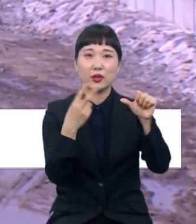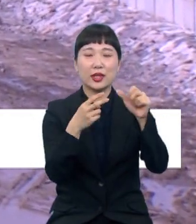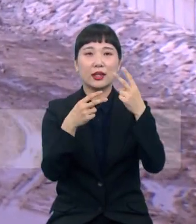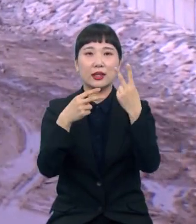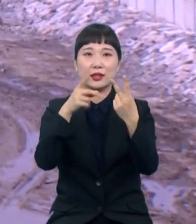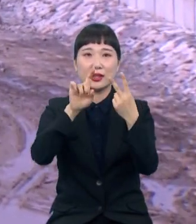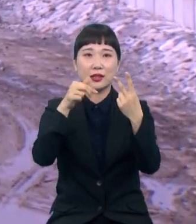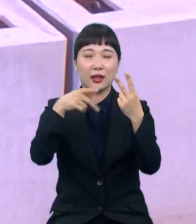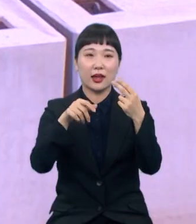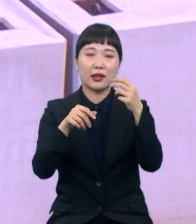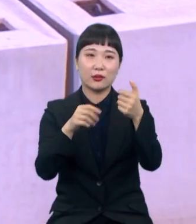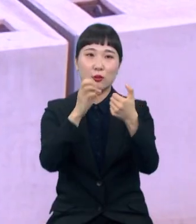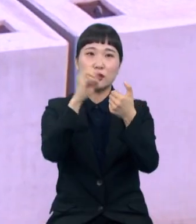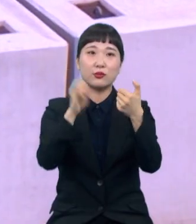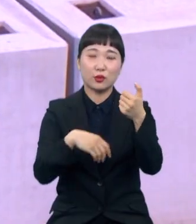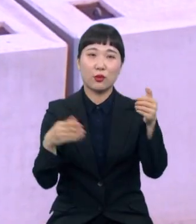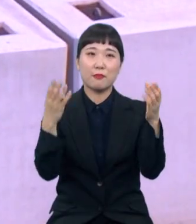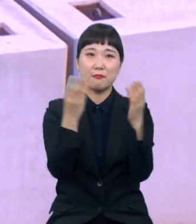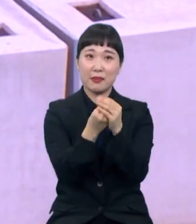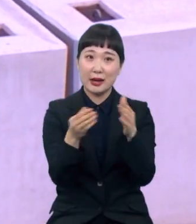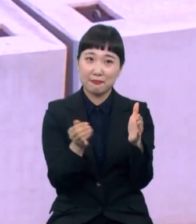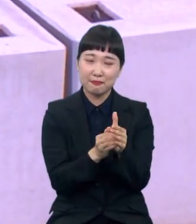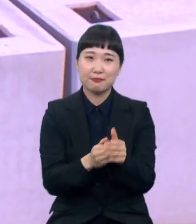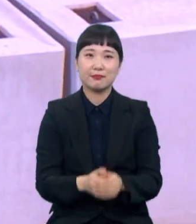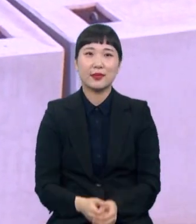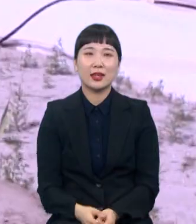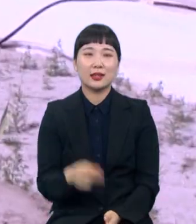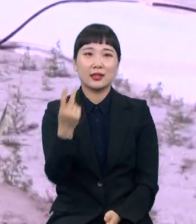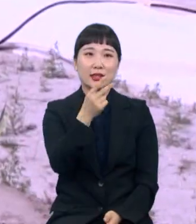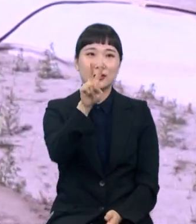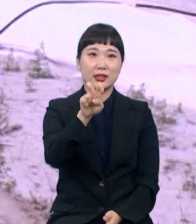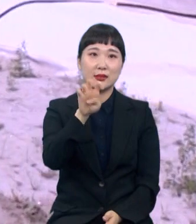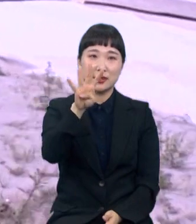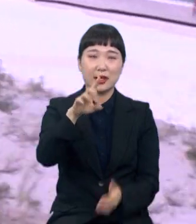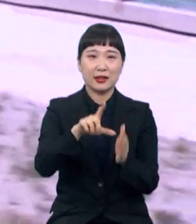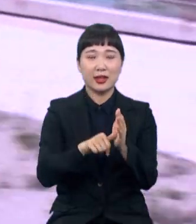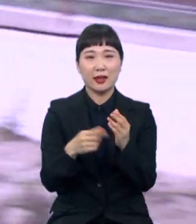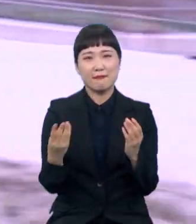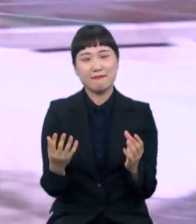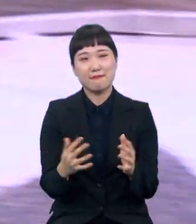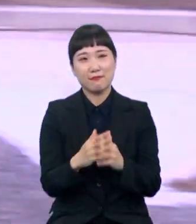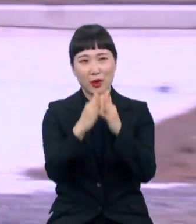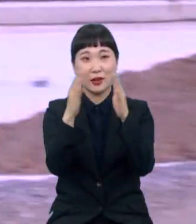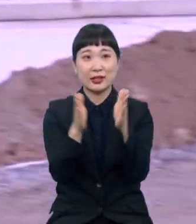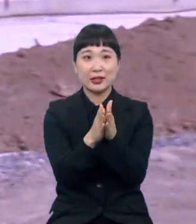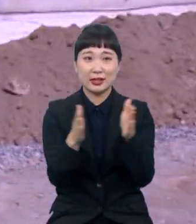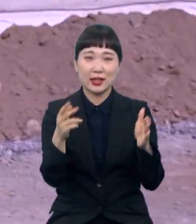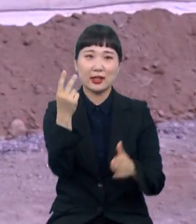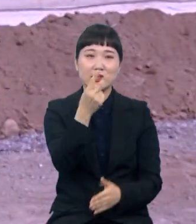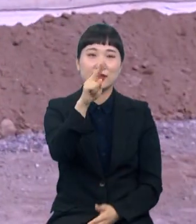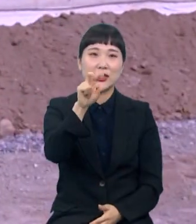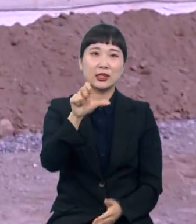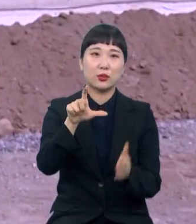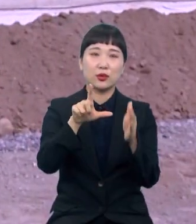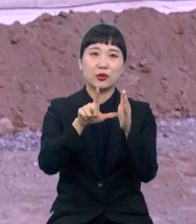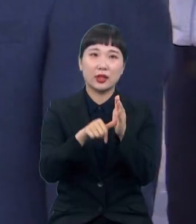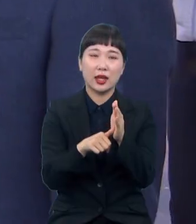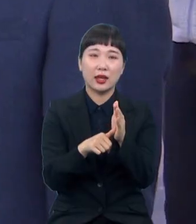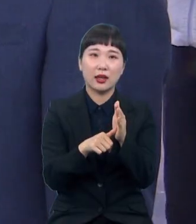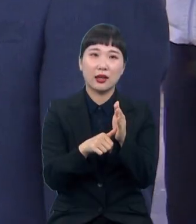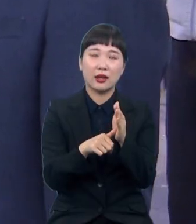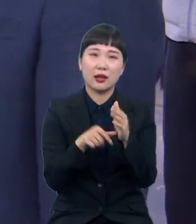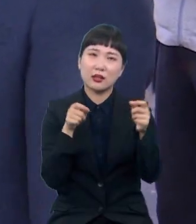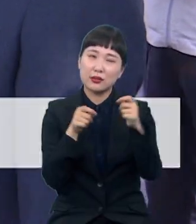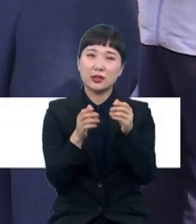50%입니다. 2단계 구간은 오는 2024년에 착공해 2027년에 준공될 예정입니다.